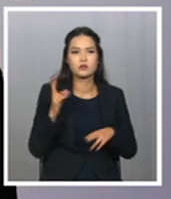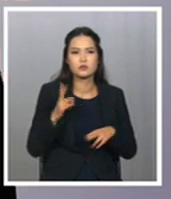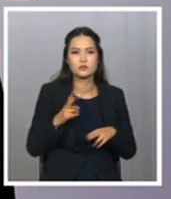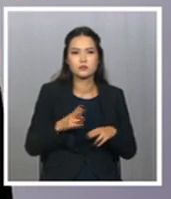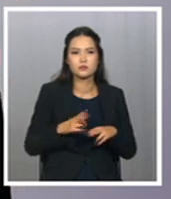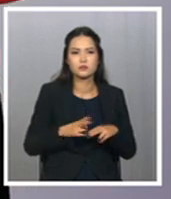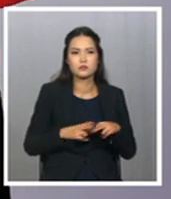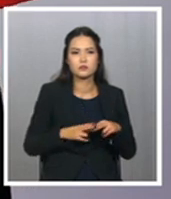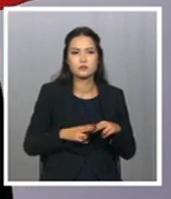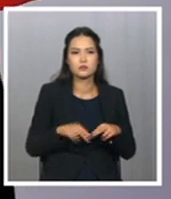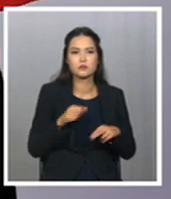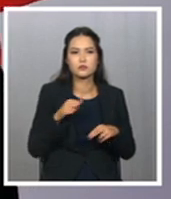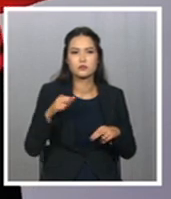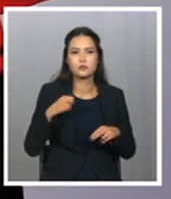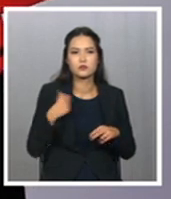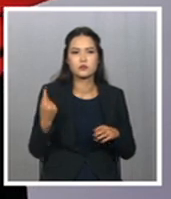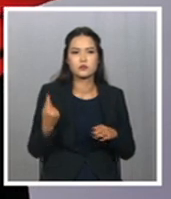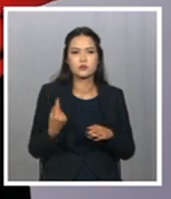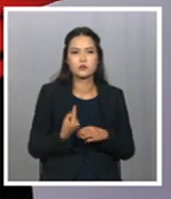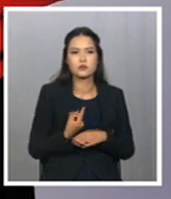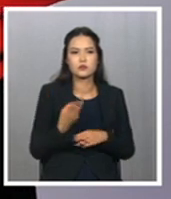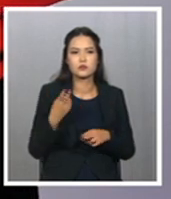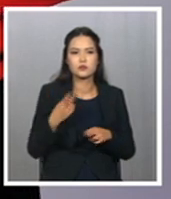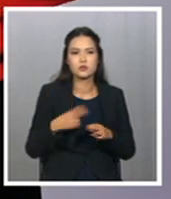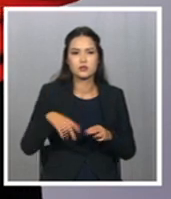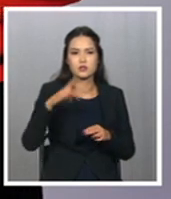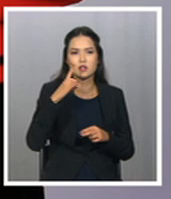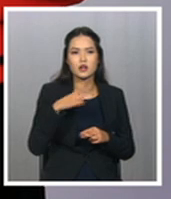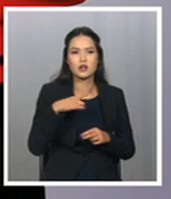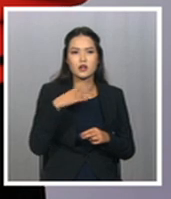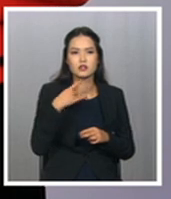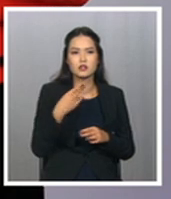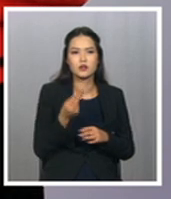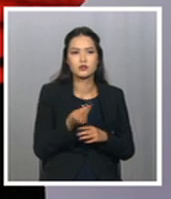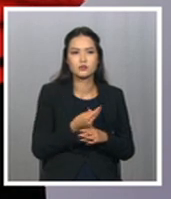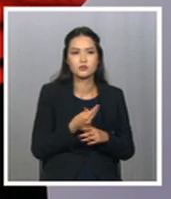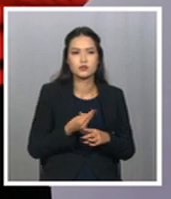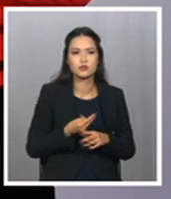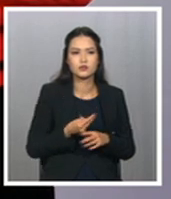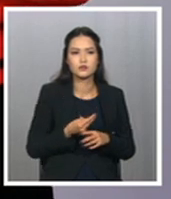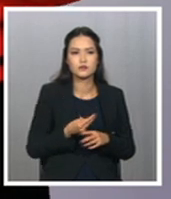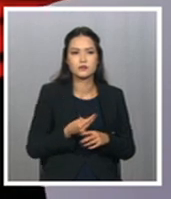және ең алғаш бітірген қазақ суретшісі.